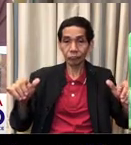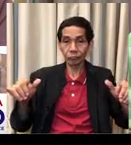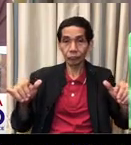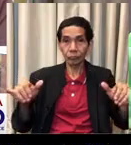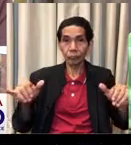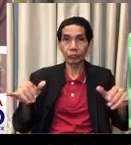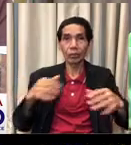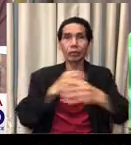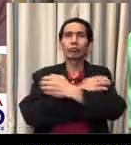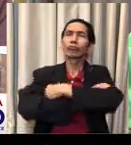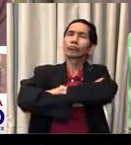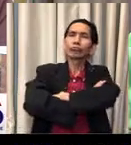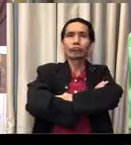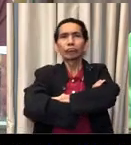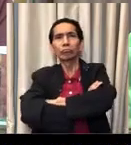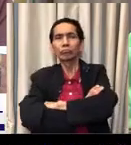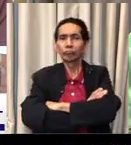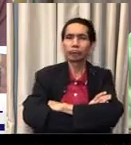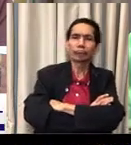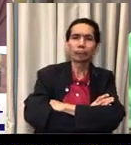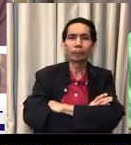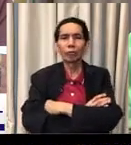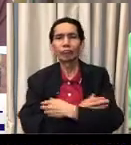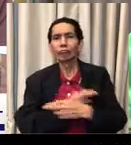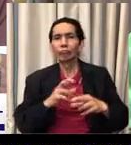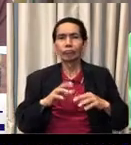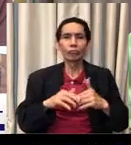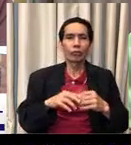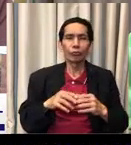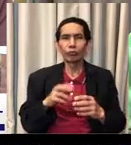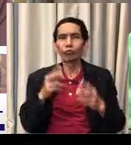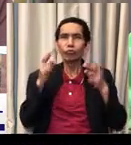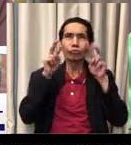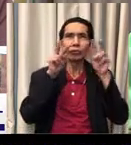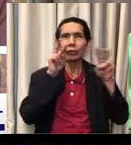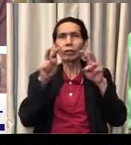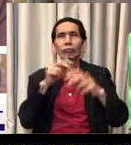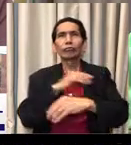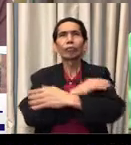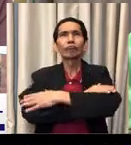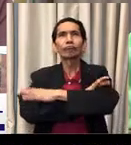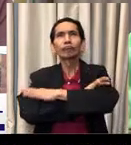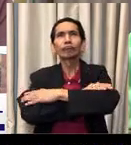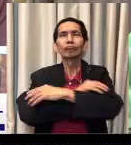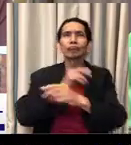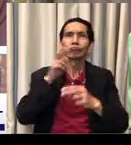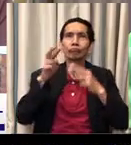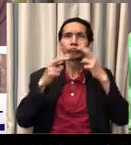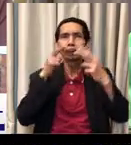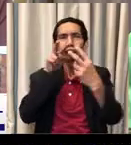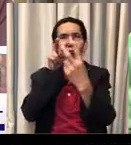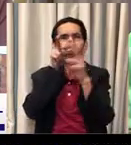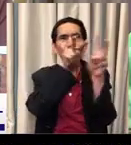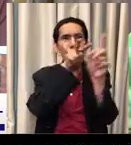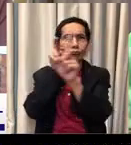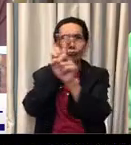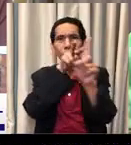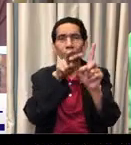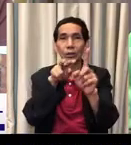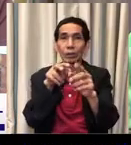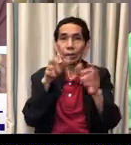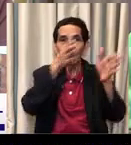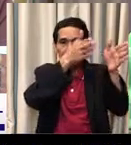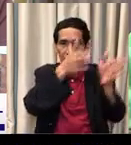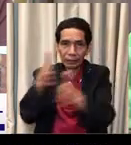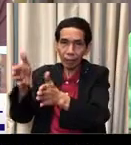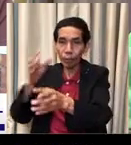Yung mga ganyanga ka ba dun? Ano ka? Usi. Usi zero. Imbes na itabi